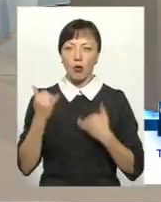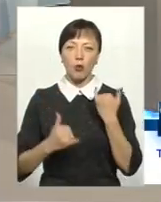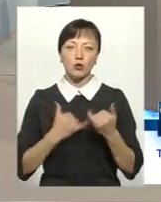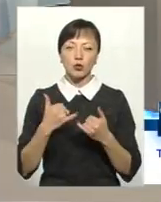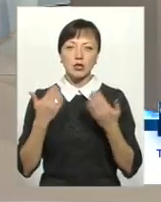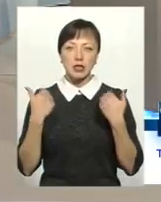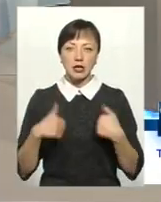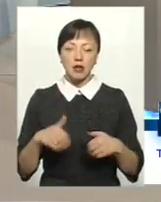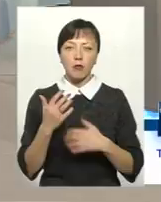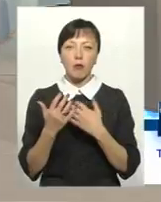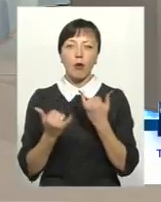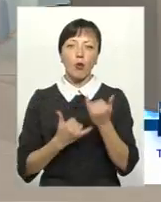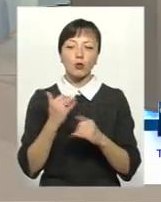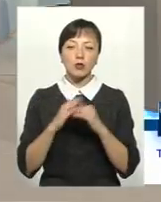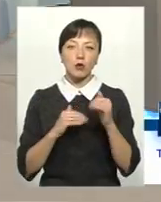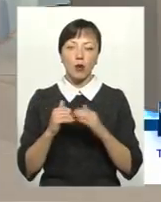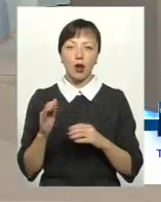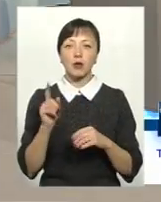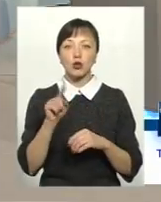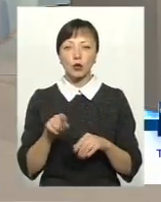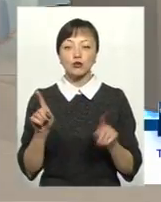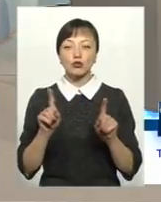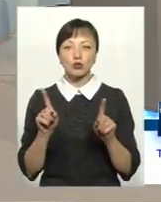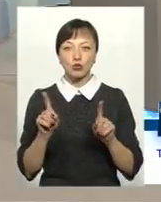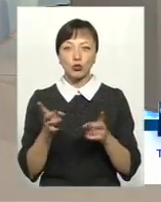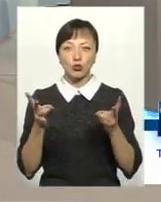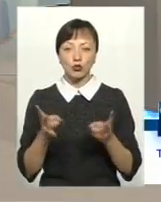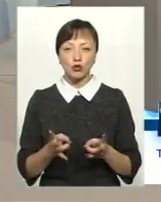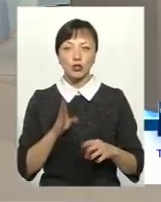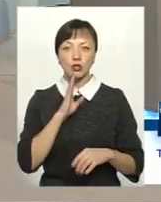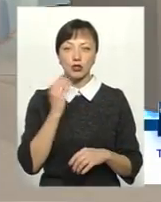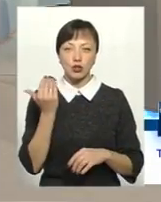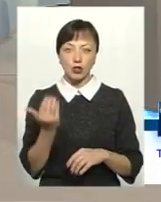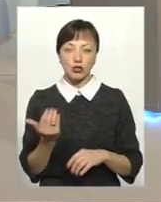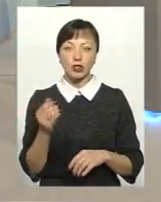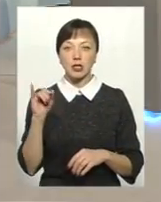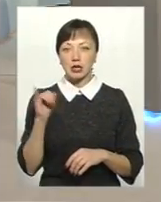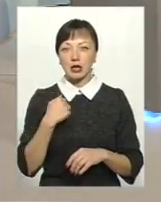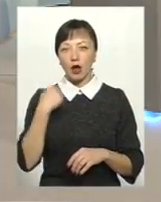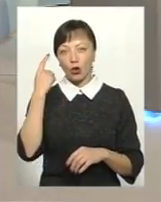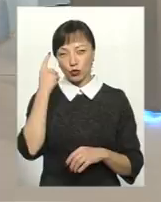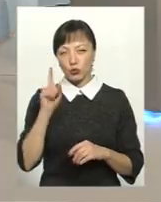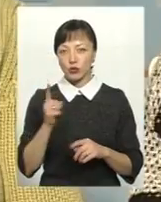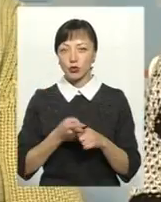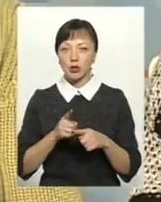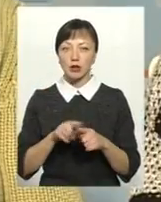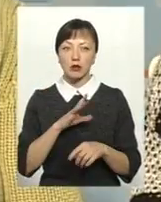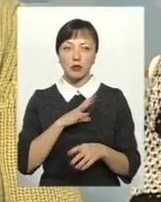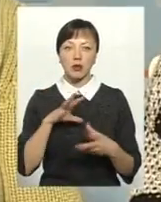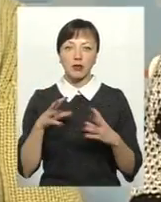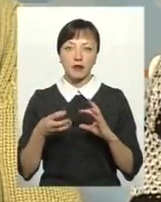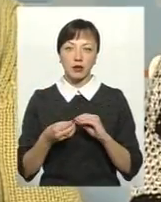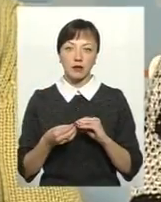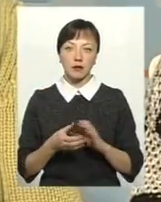по уходу за руками. То есть то, что непосредственно нужно женщине. И я думаю, что это было очень